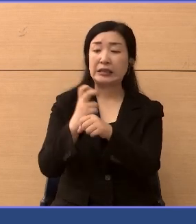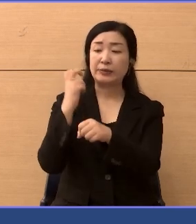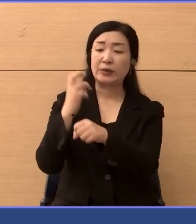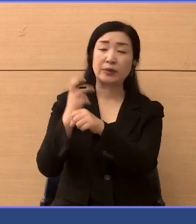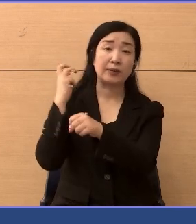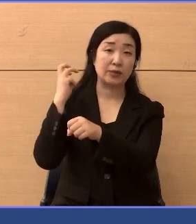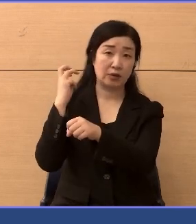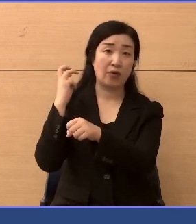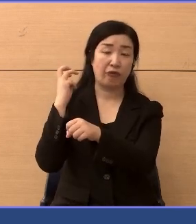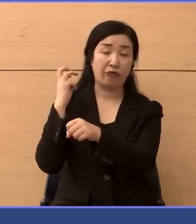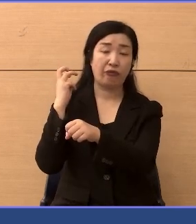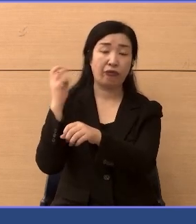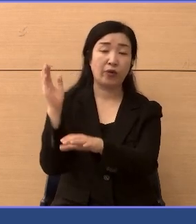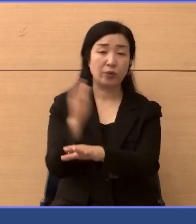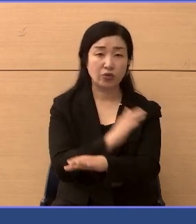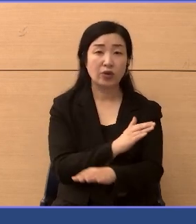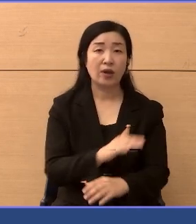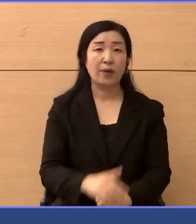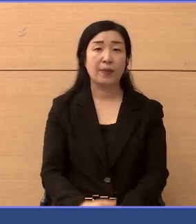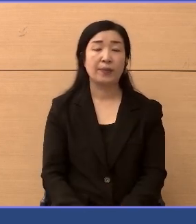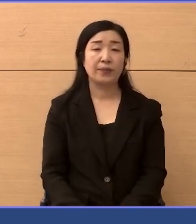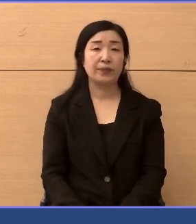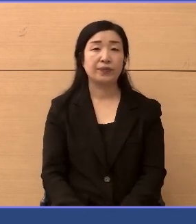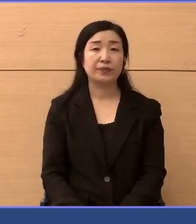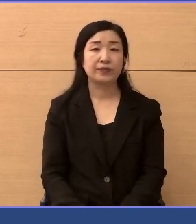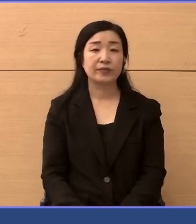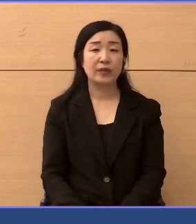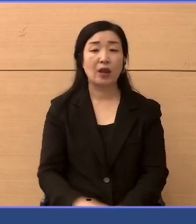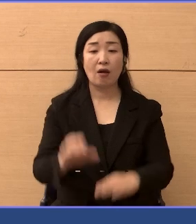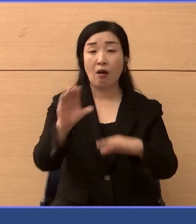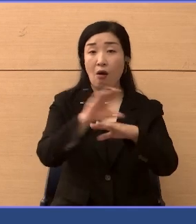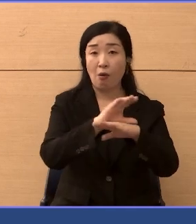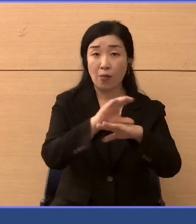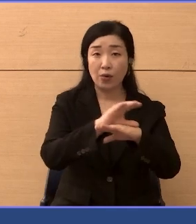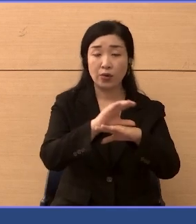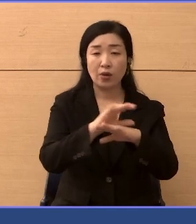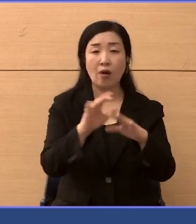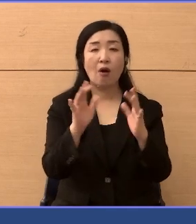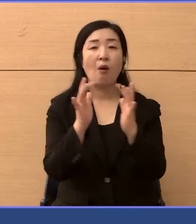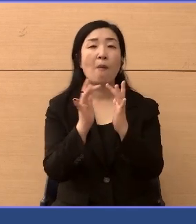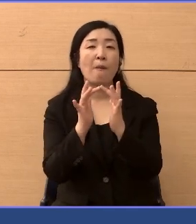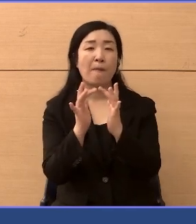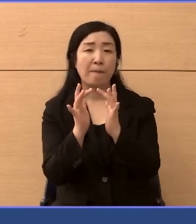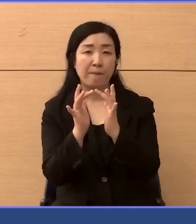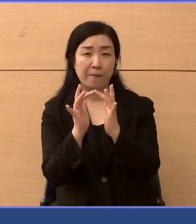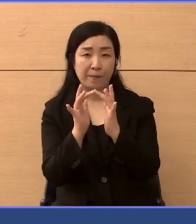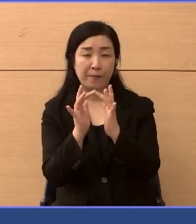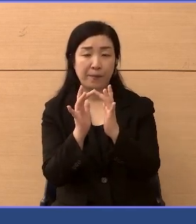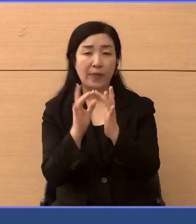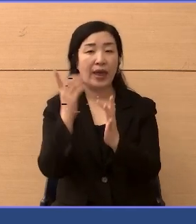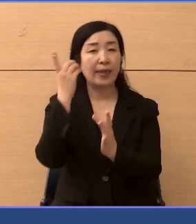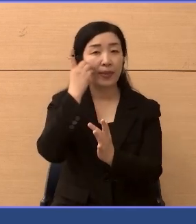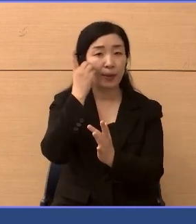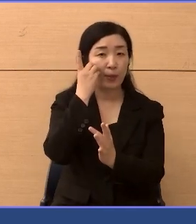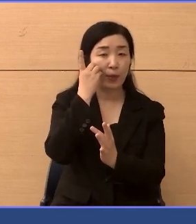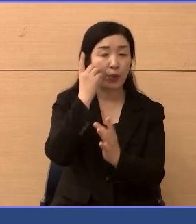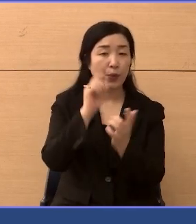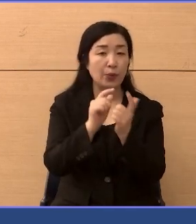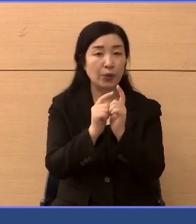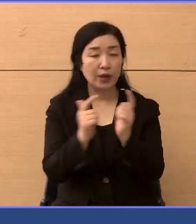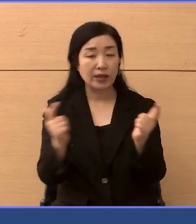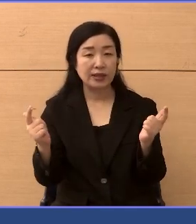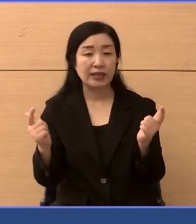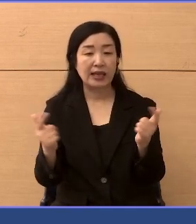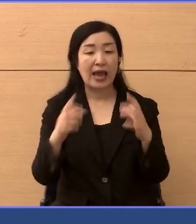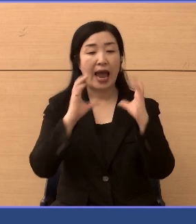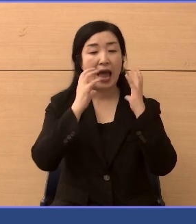and 30년 동안 mobile phones, which 컴퓨터라던가 items that 모바일 등 children and teenagers with